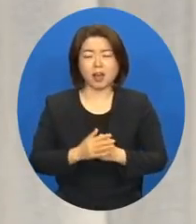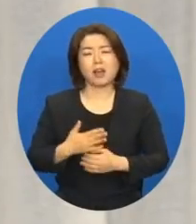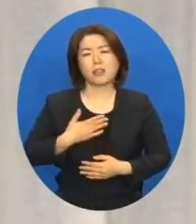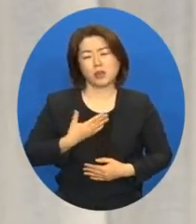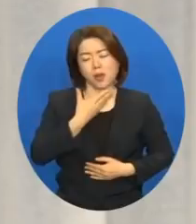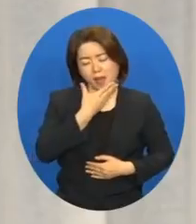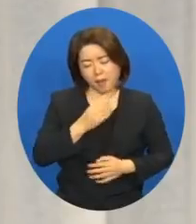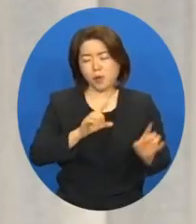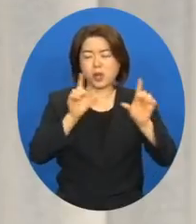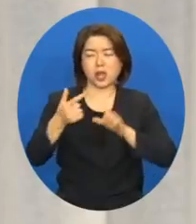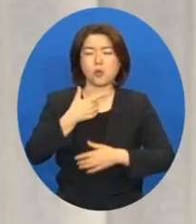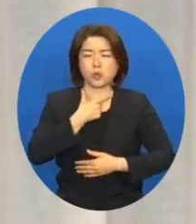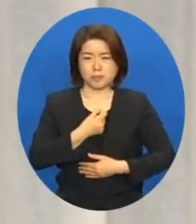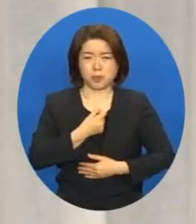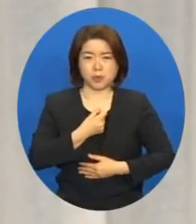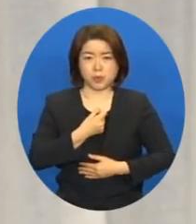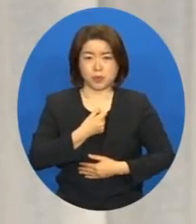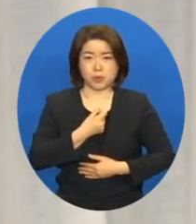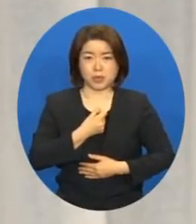살아보고 싶은.